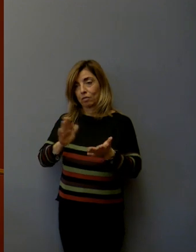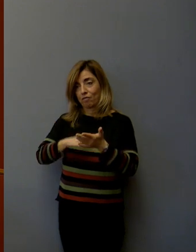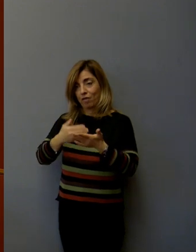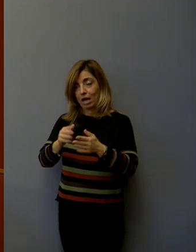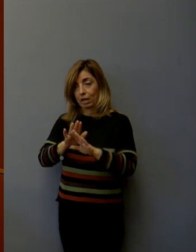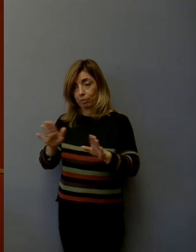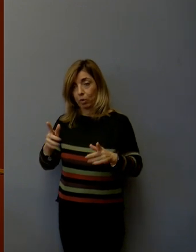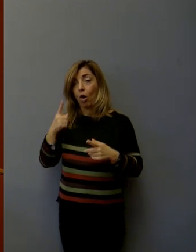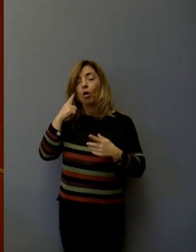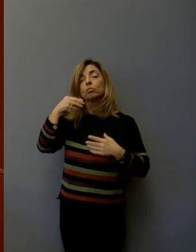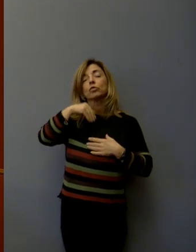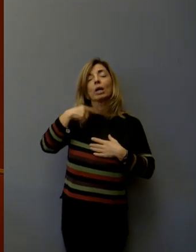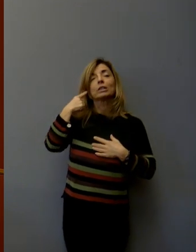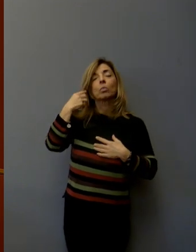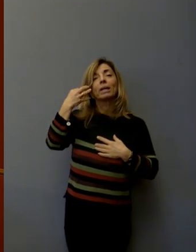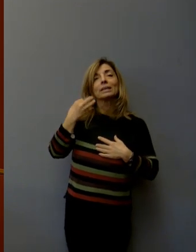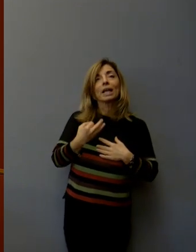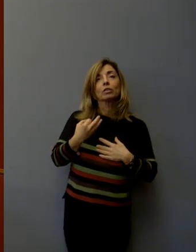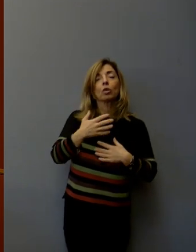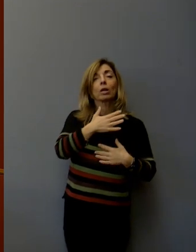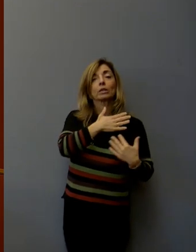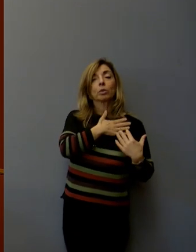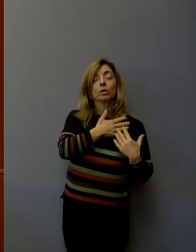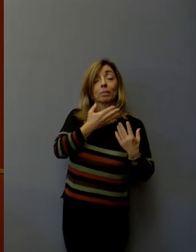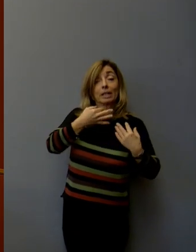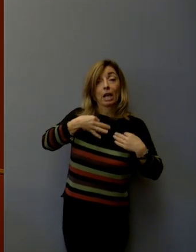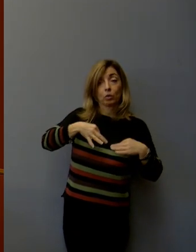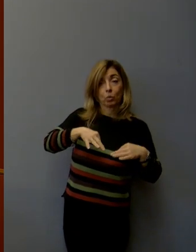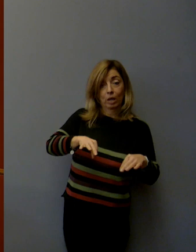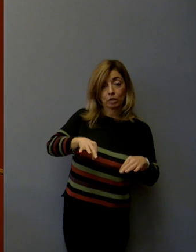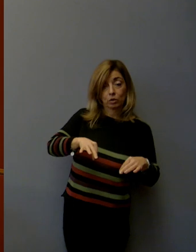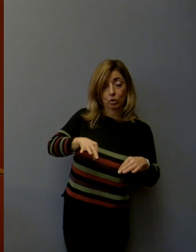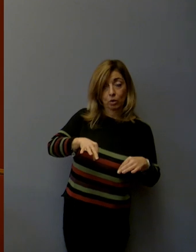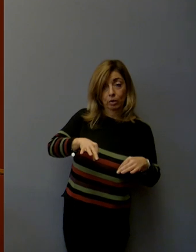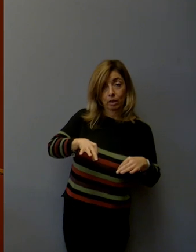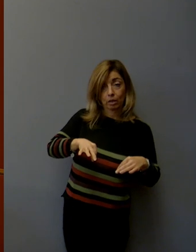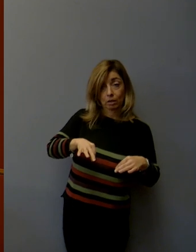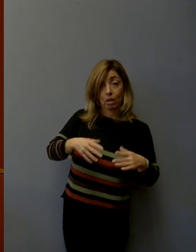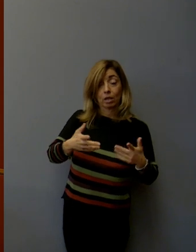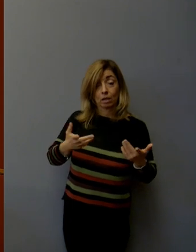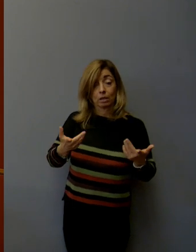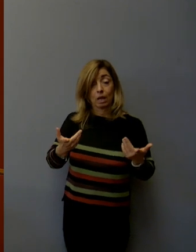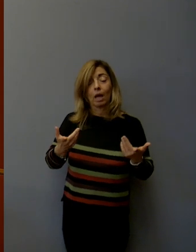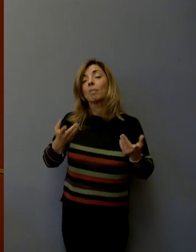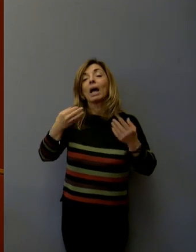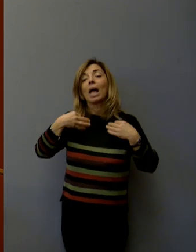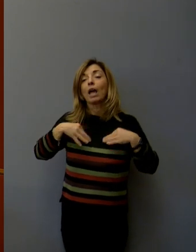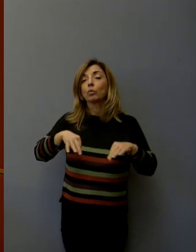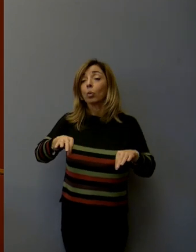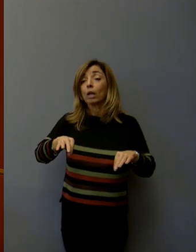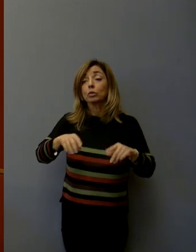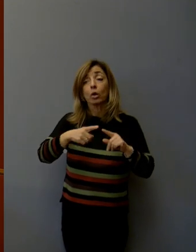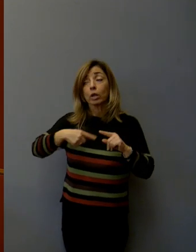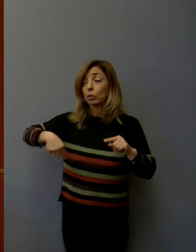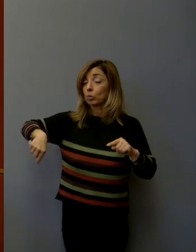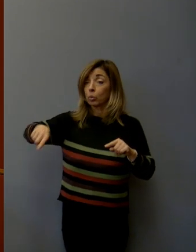di educazione perché questa viene meno possiamo il concetto registrazione e per tutti quindi o